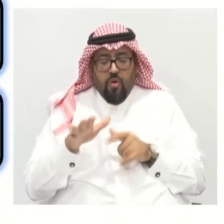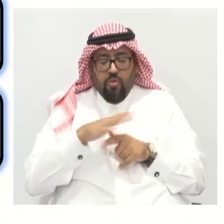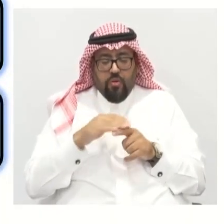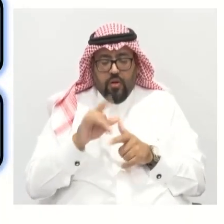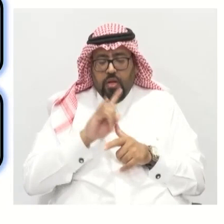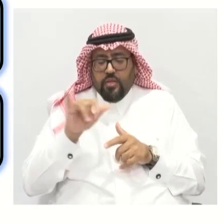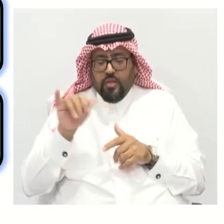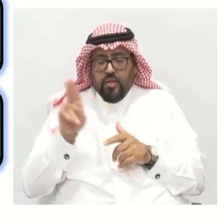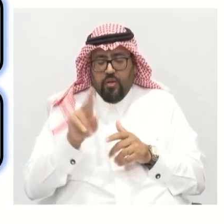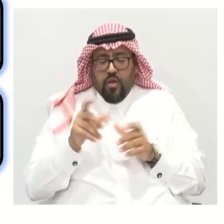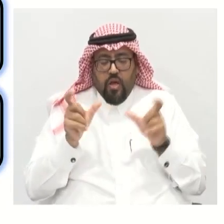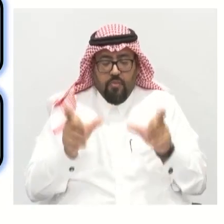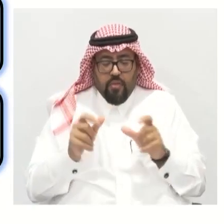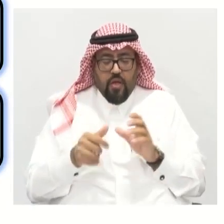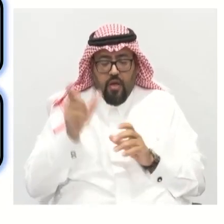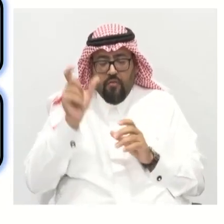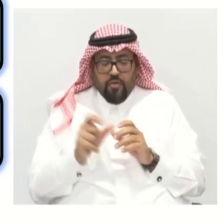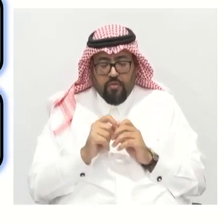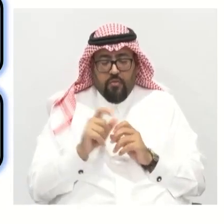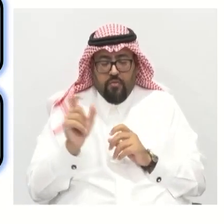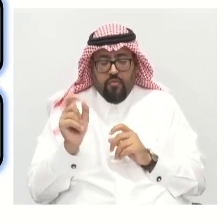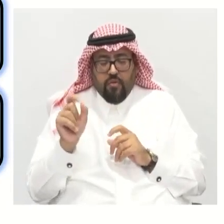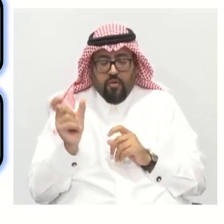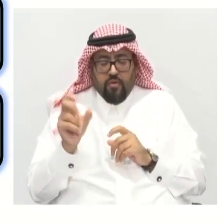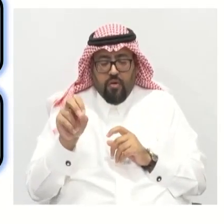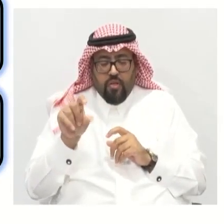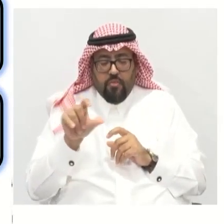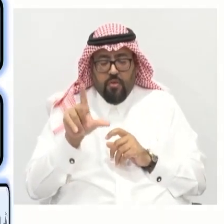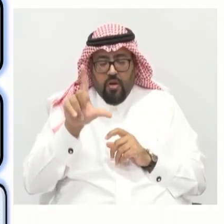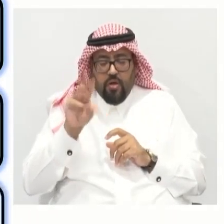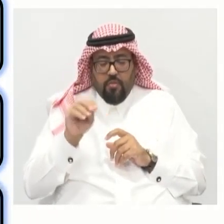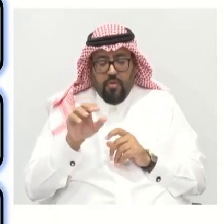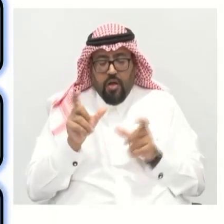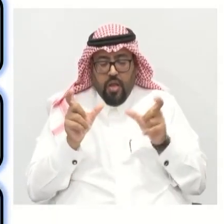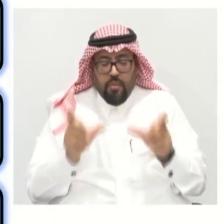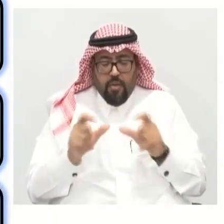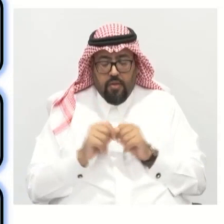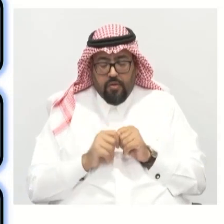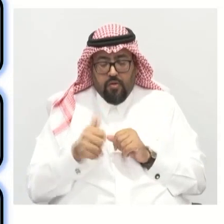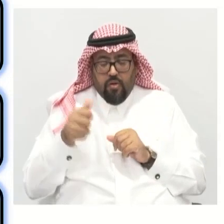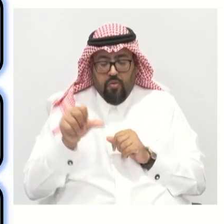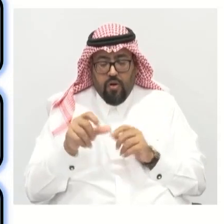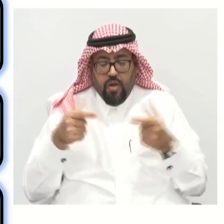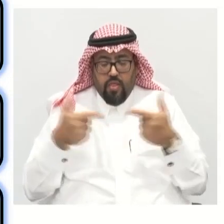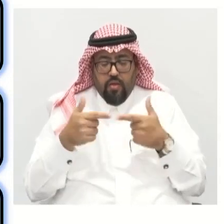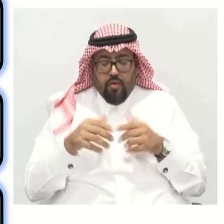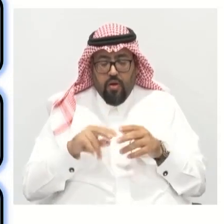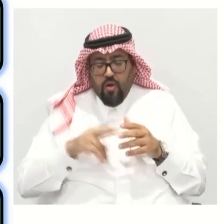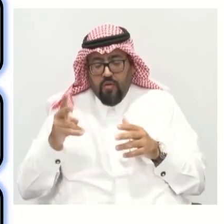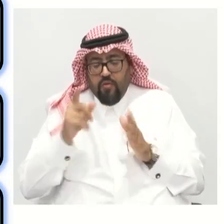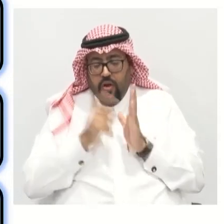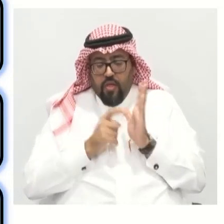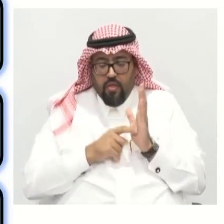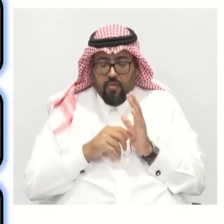لا يستطيعون فيها حمايه انفسهم فنقدم لهم الحمايه او الذين يخالفون